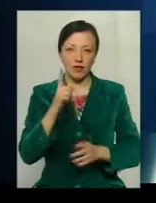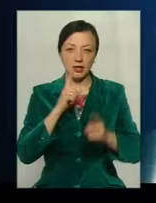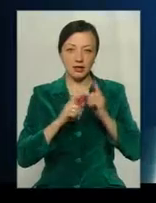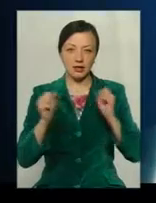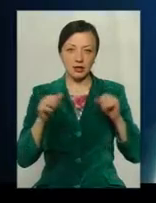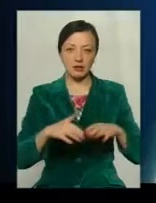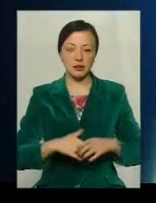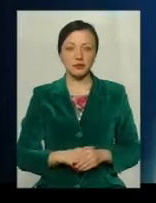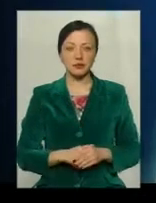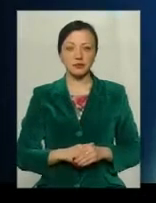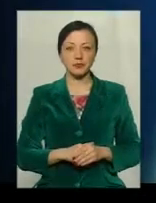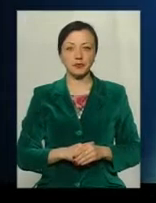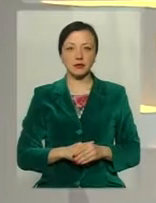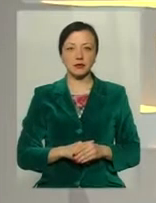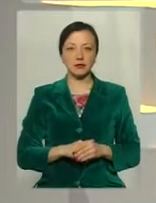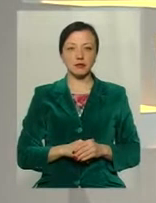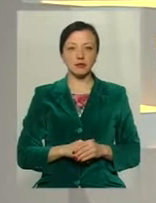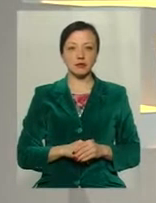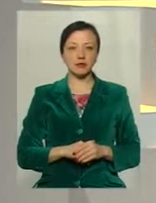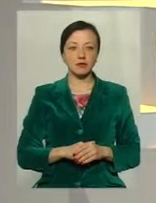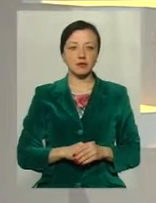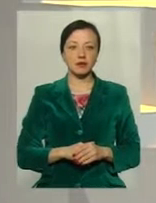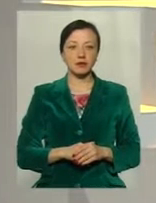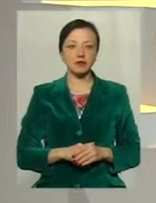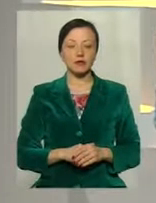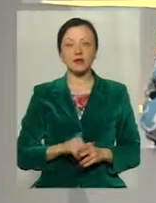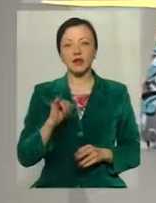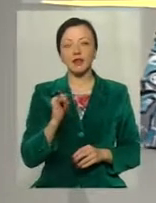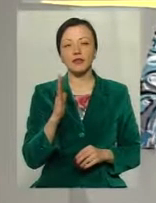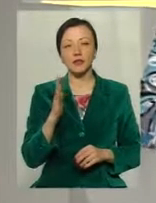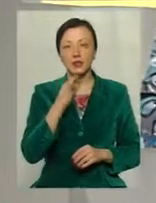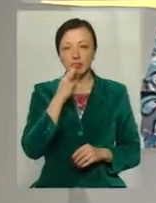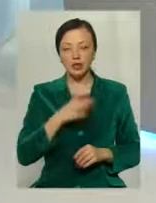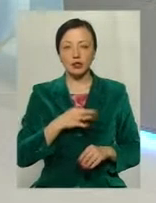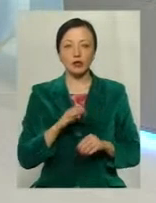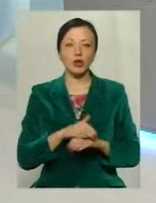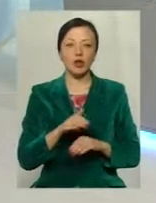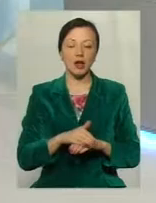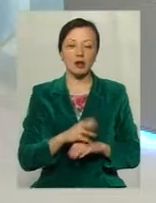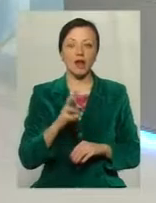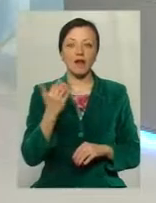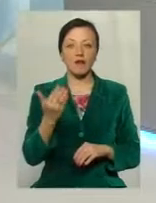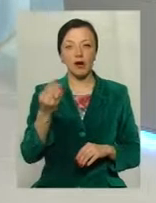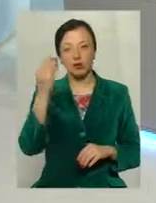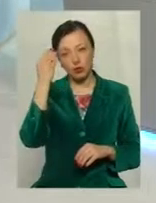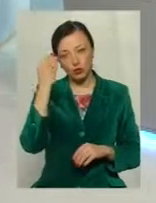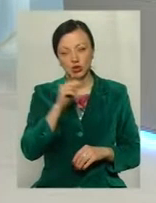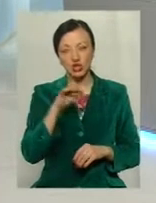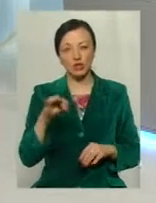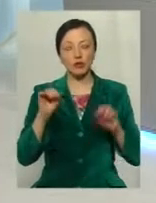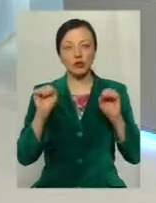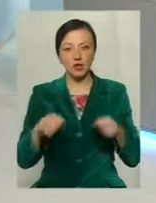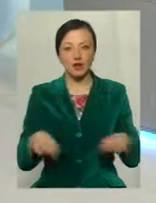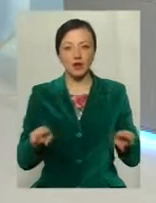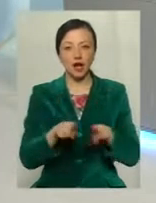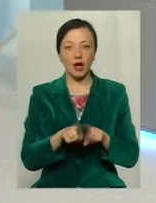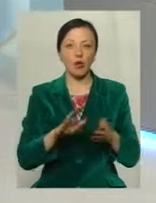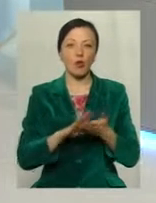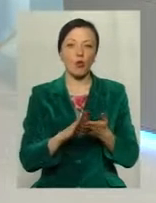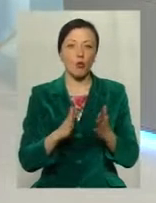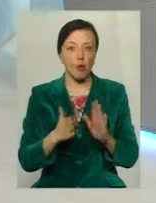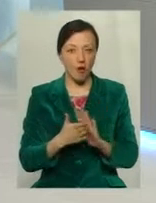варіант головного кошторису Хмельниччини на 2017 рік, вирішуватимуть депутати Хмельницької обласної ради